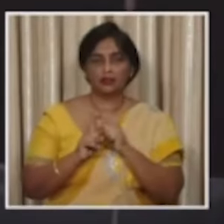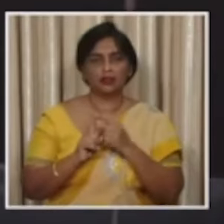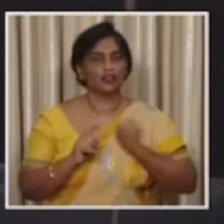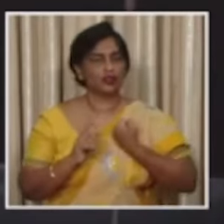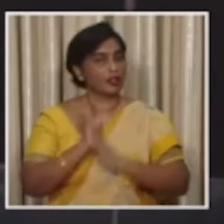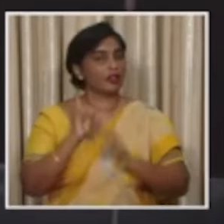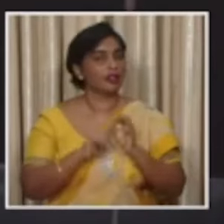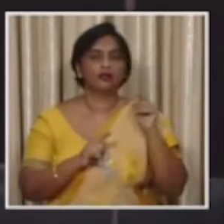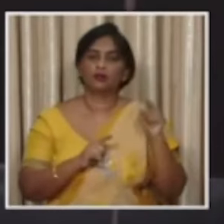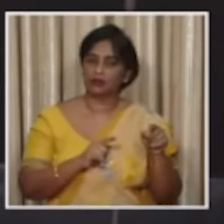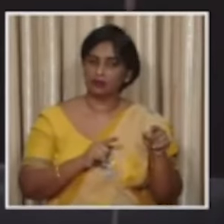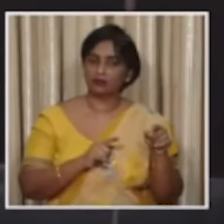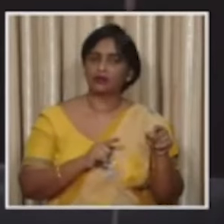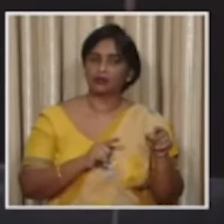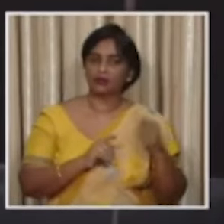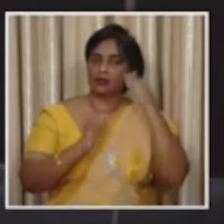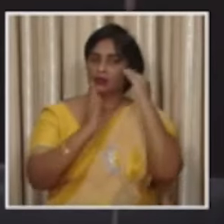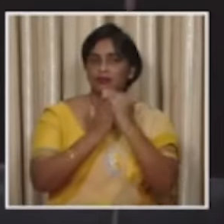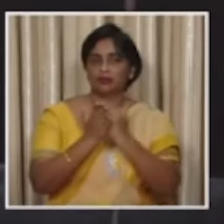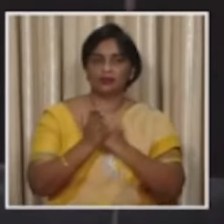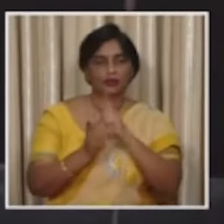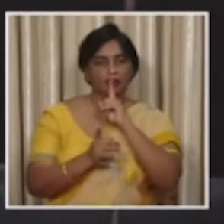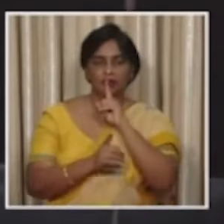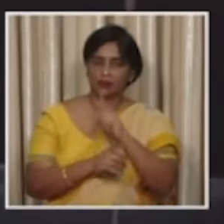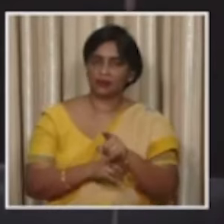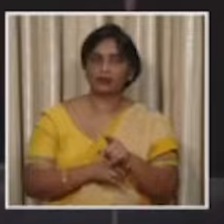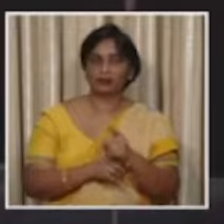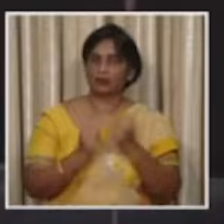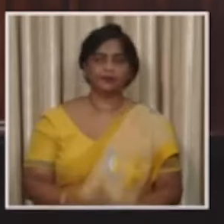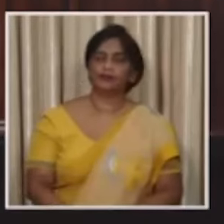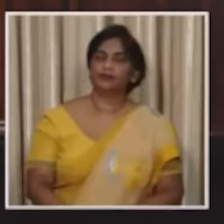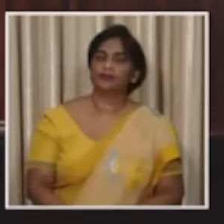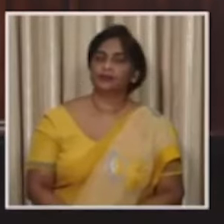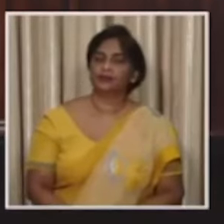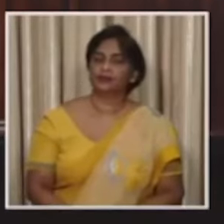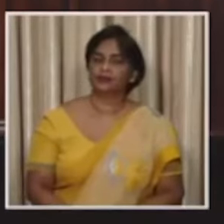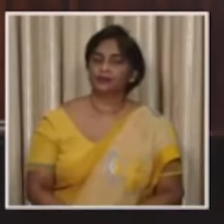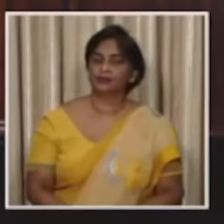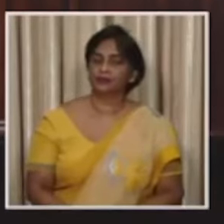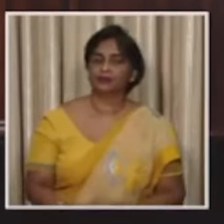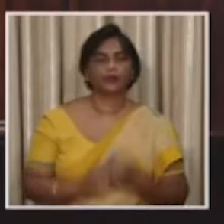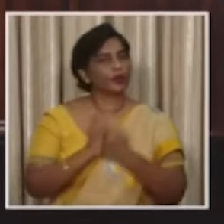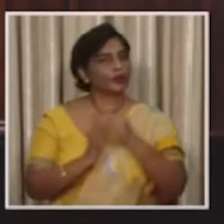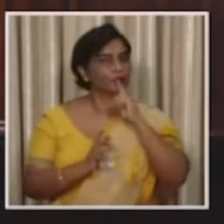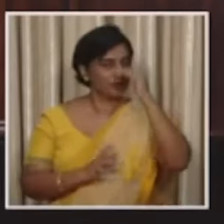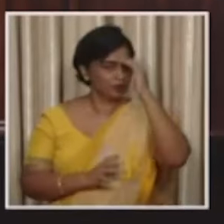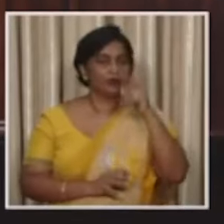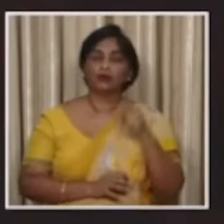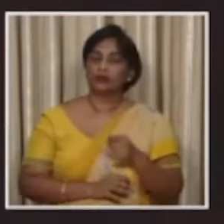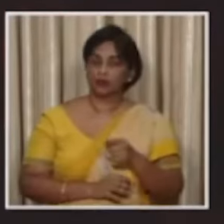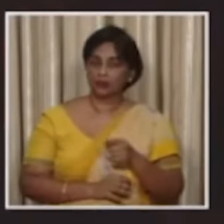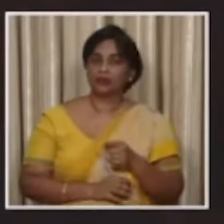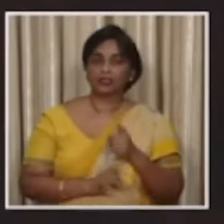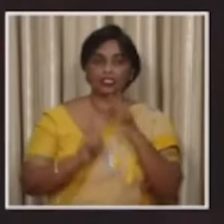සෞඛ්‍යමත්තුමා මගින් කරුණු පැහැදිලි කළ දෙන්න අවශ්‍ය කටයුතු කරනවා. ගරු කථානායකතුමනි, ඒ